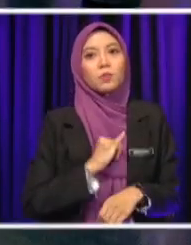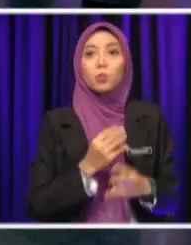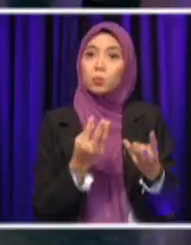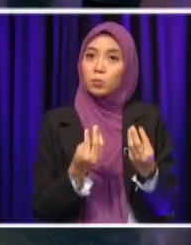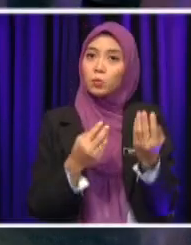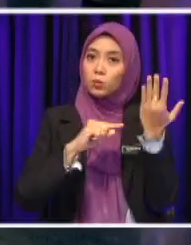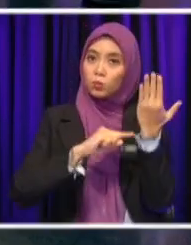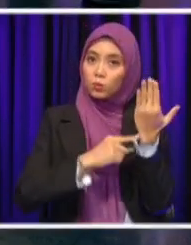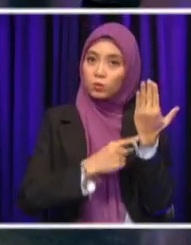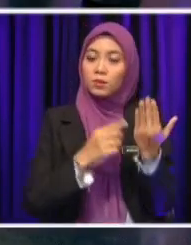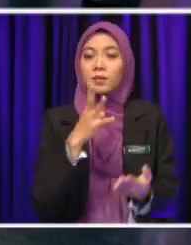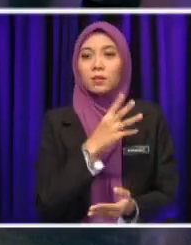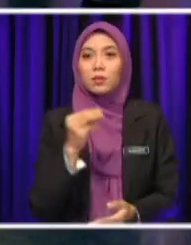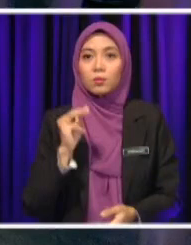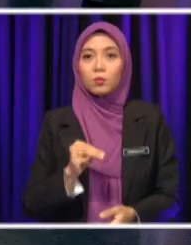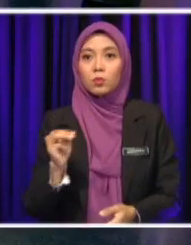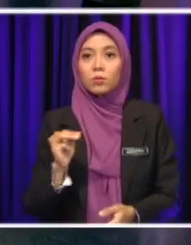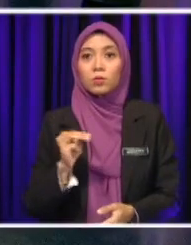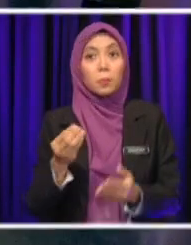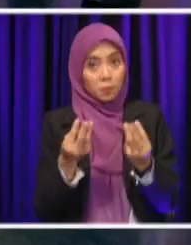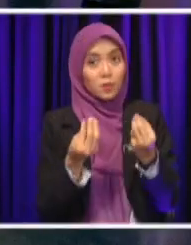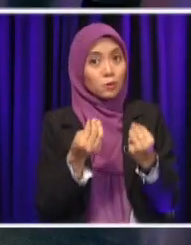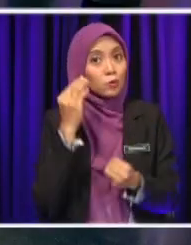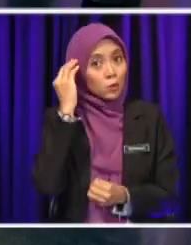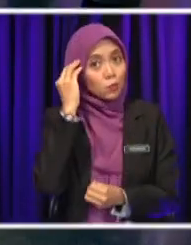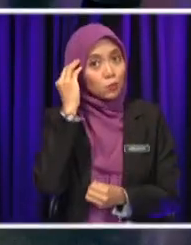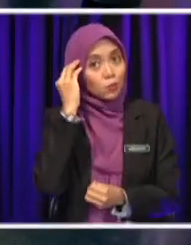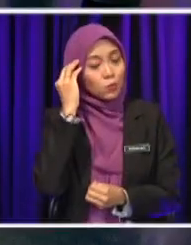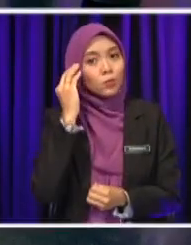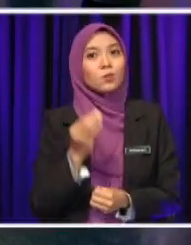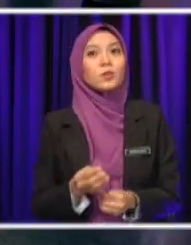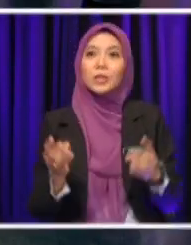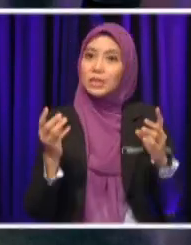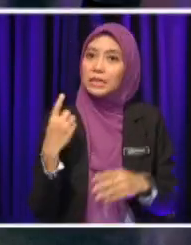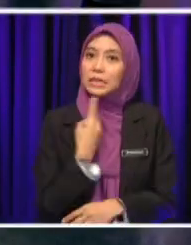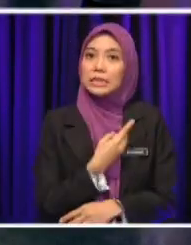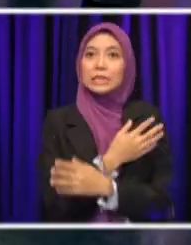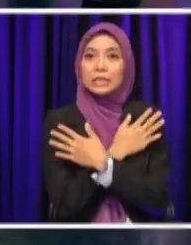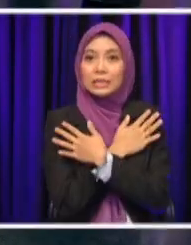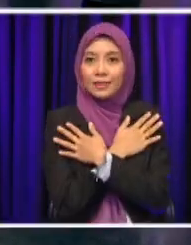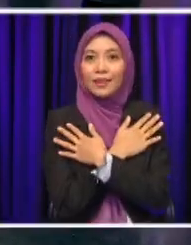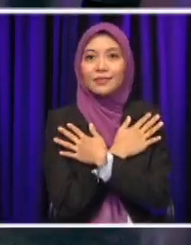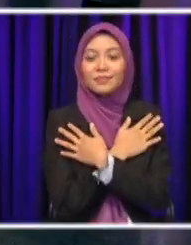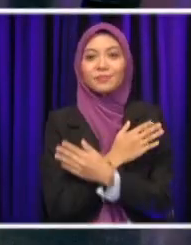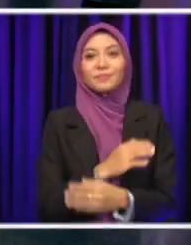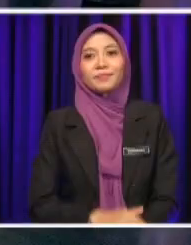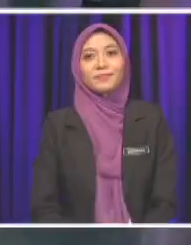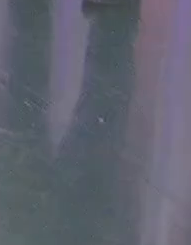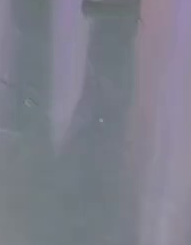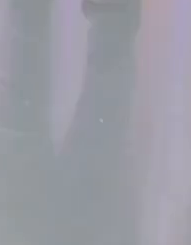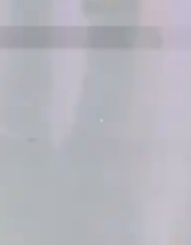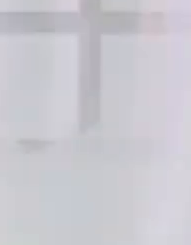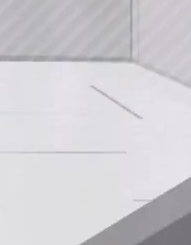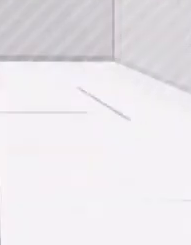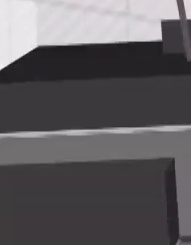Jadi murid-murid nak tahu macam mana kita nak mulakan projek kita ni, jangan ke mana-mana, kembali selepas ini di Didik TV KPM.